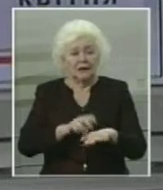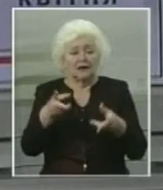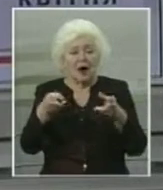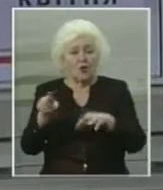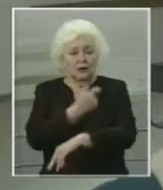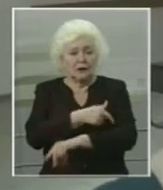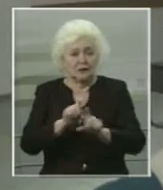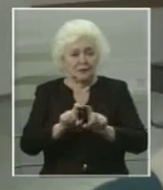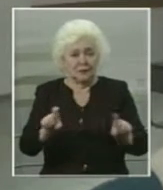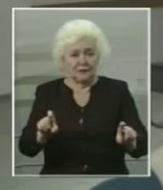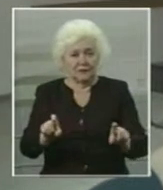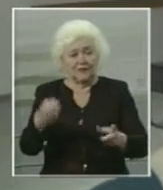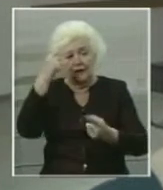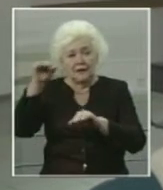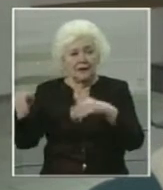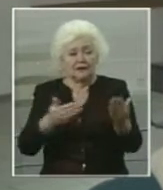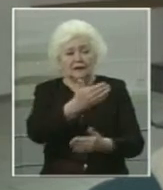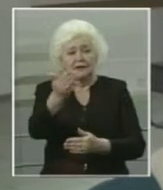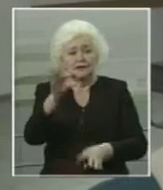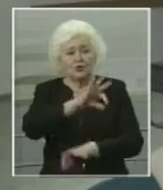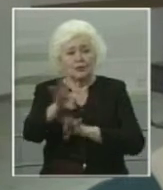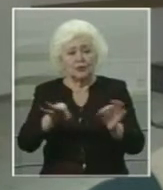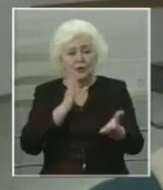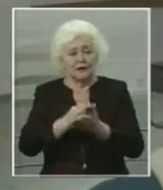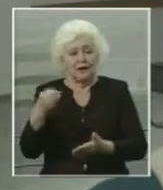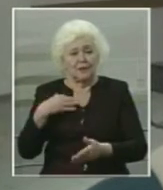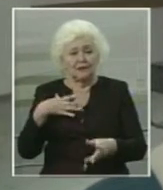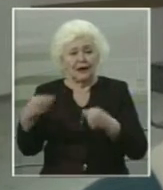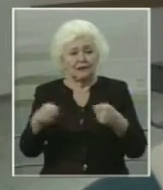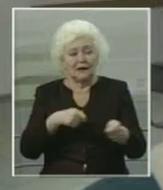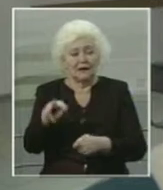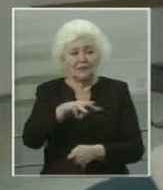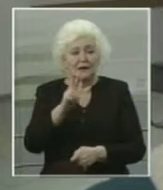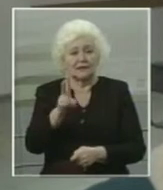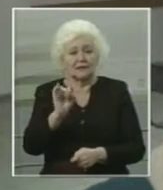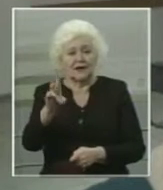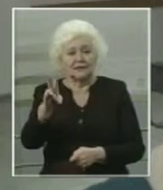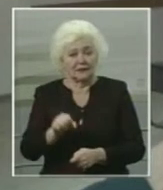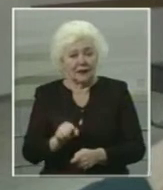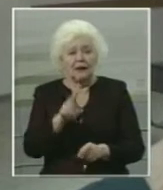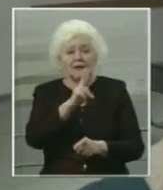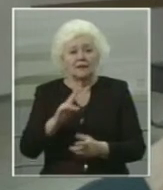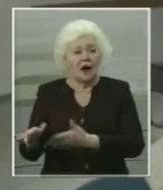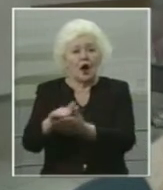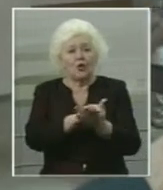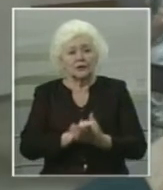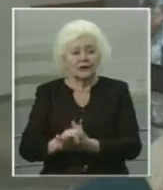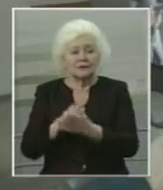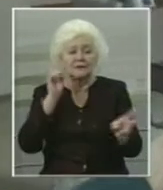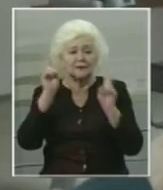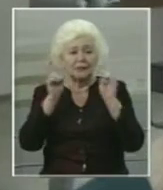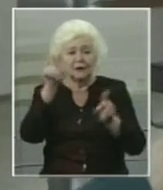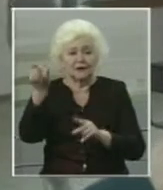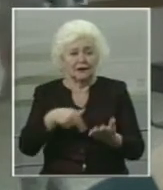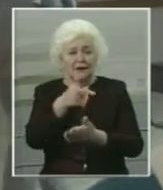онкодиспансеру. Ініціатором цього проєкту є приватний підприємець Марина Касаткіна, яка організувала перукарів з